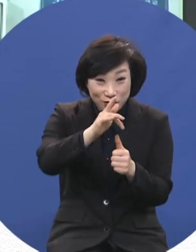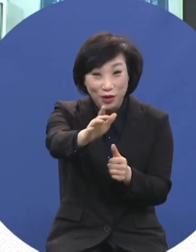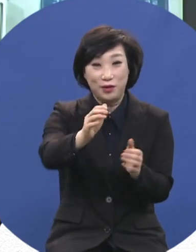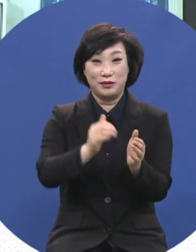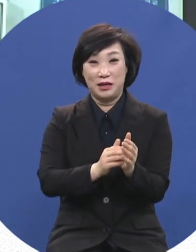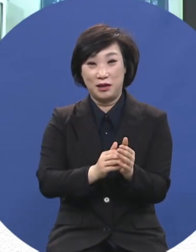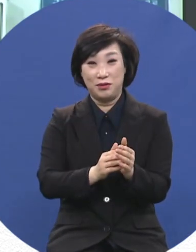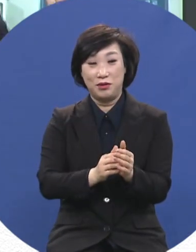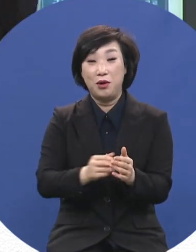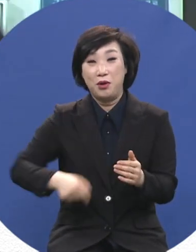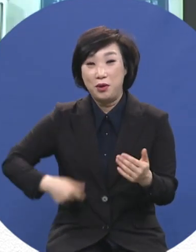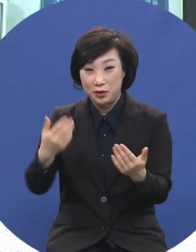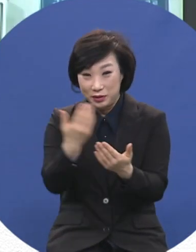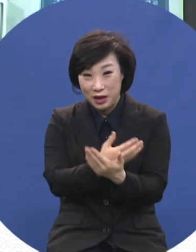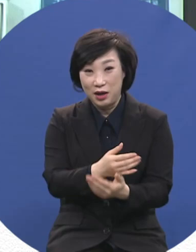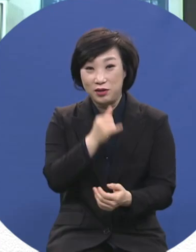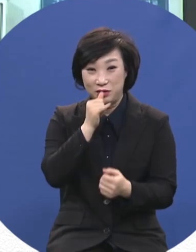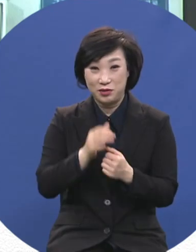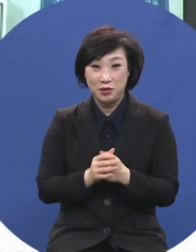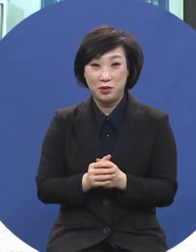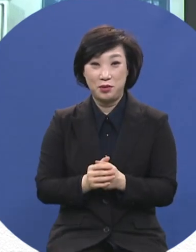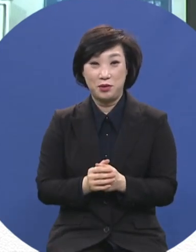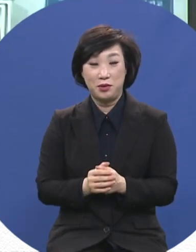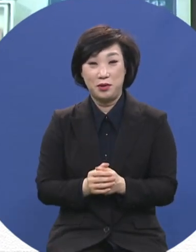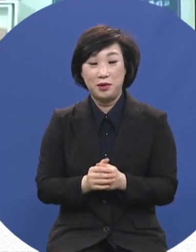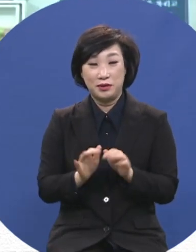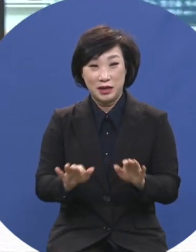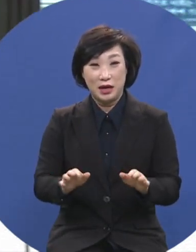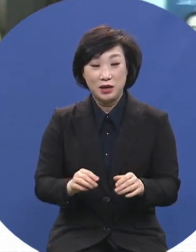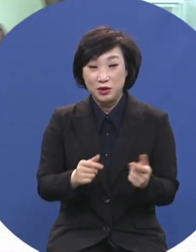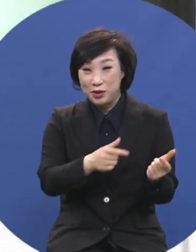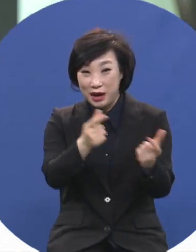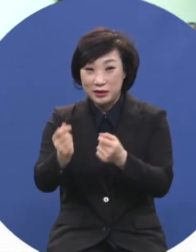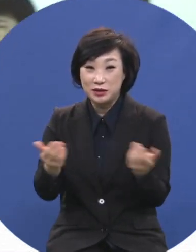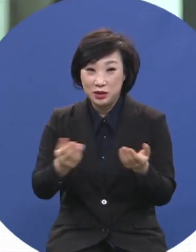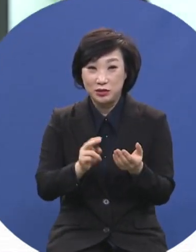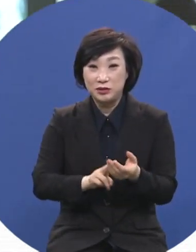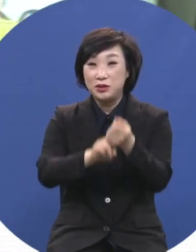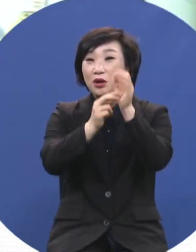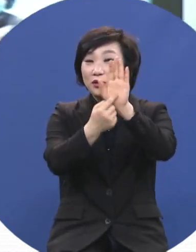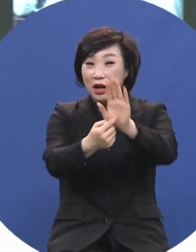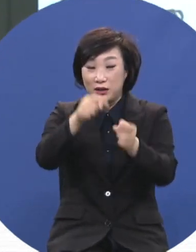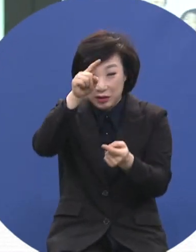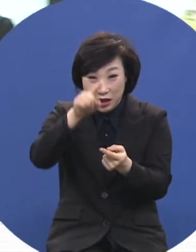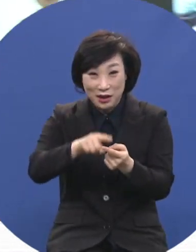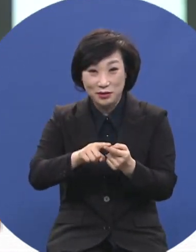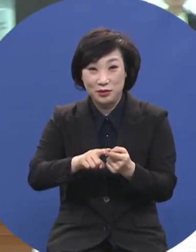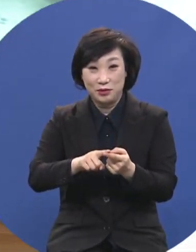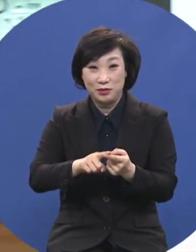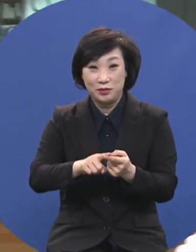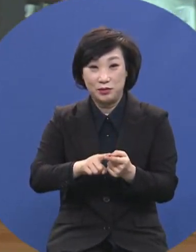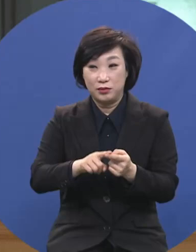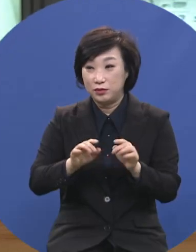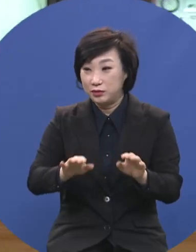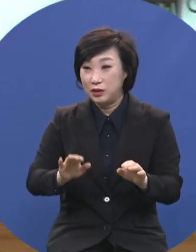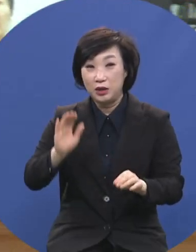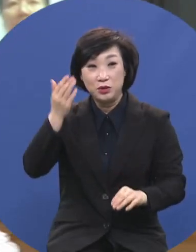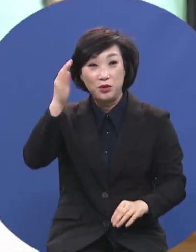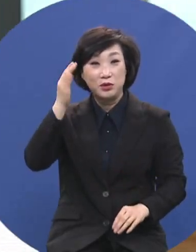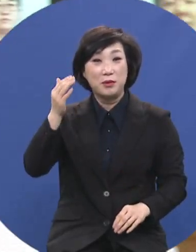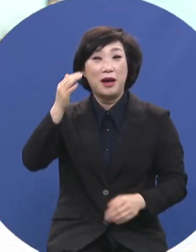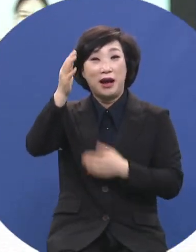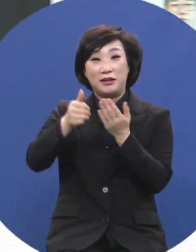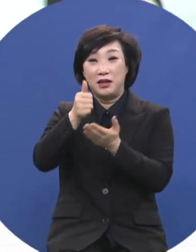떠나고 회개운동도 일어나고 큰 역사가 그대로 일어나더라. 그런데 오늘날